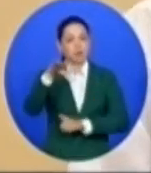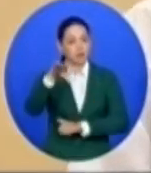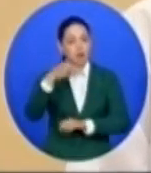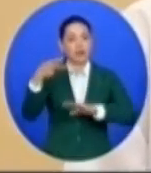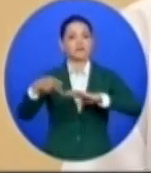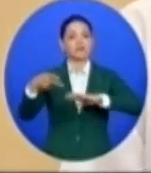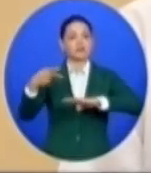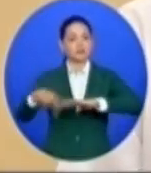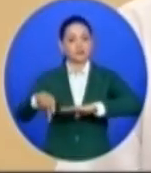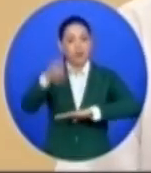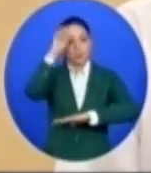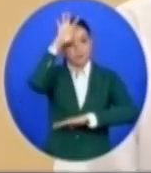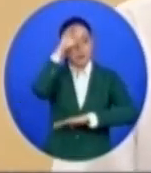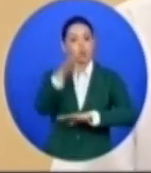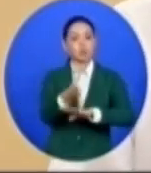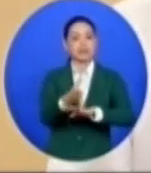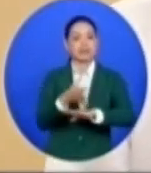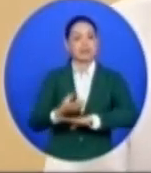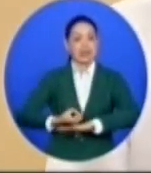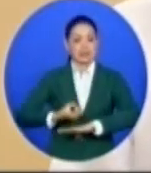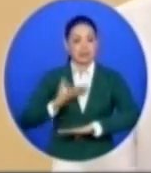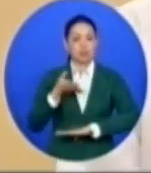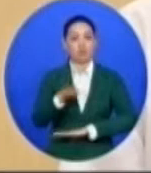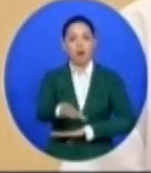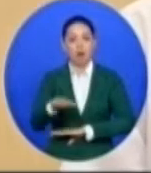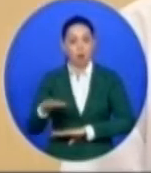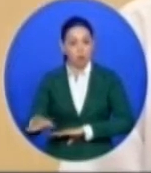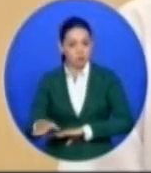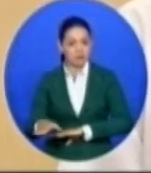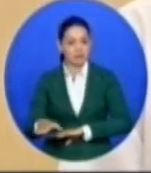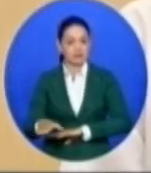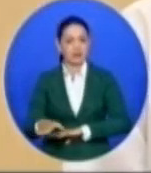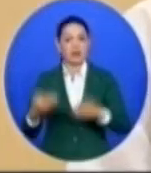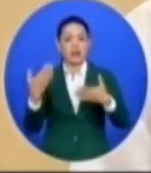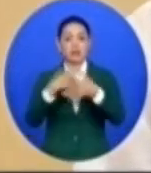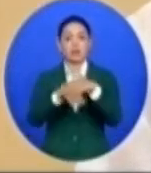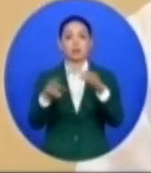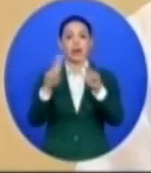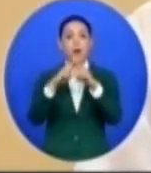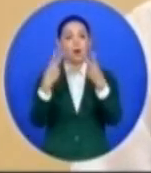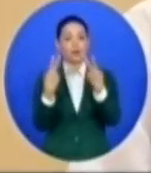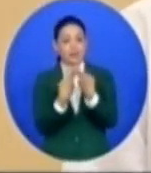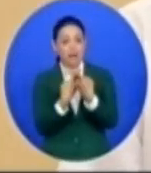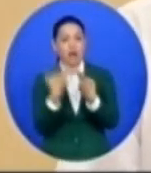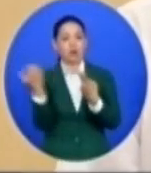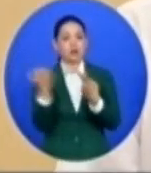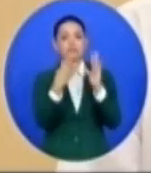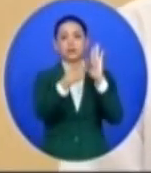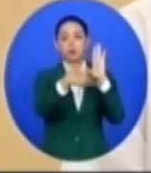pháp giáo dục kỹ năng sống cho học sinh. Thế tại hội thảo này thì đưa ra một số cái nội dung để